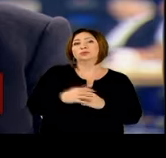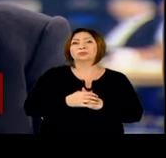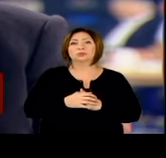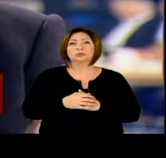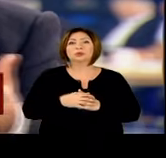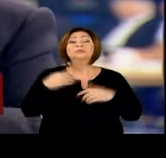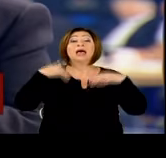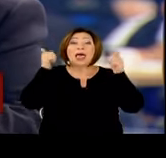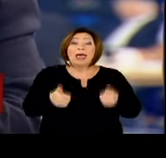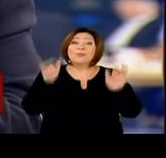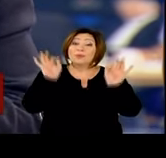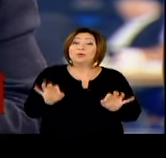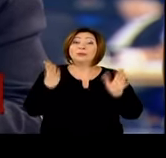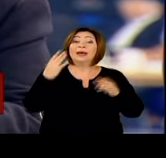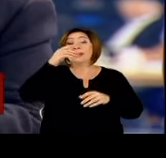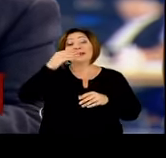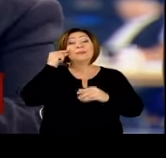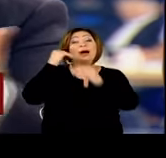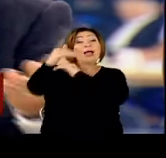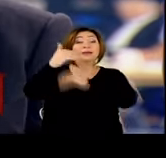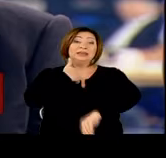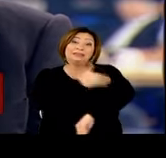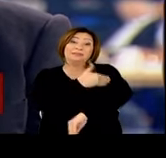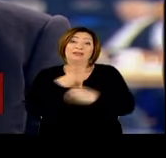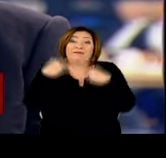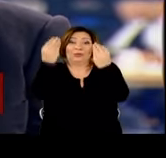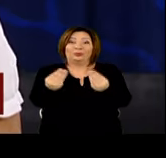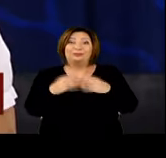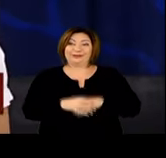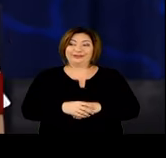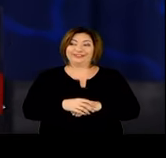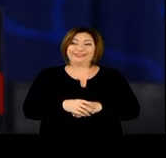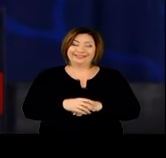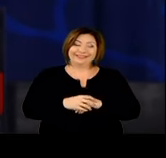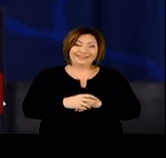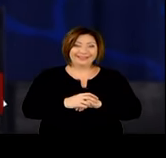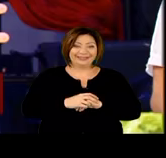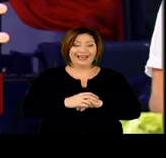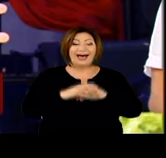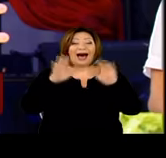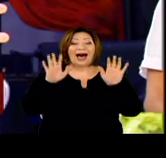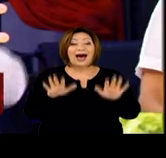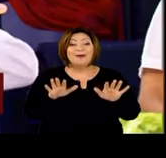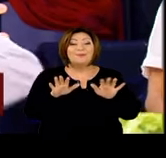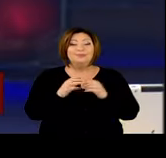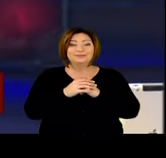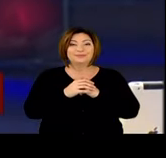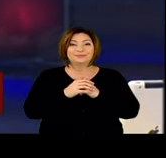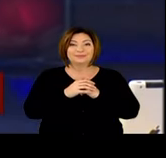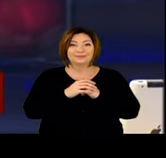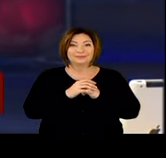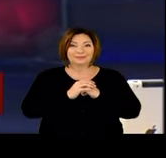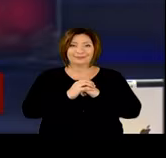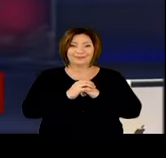Abi sürekli yapıyoruz çünkü millete hizmet veriyoruz. Güzel. Vatandaşa hizmet veriyoruz. Güzel. Hayır, bir de şey ben şahsım adına diyorum